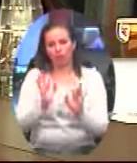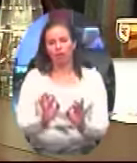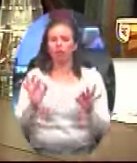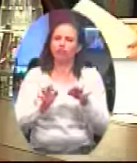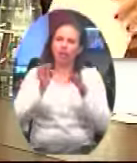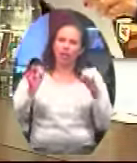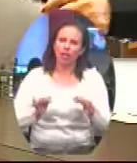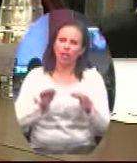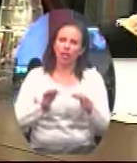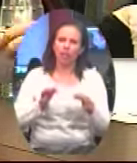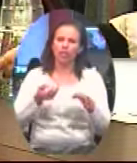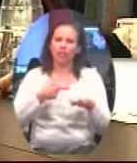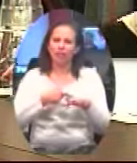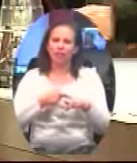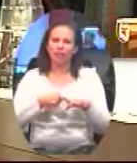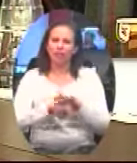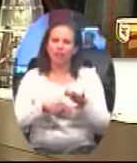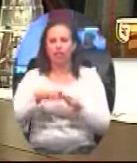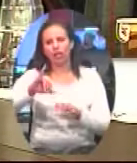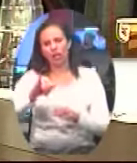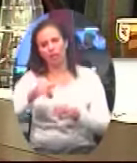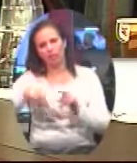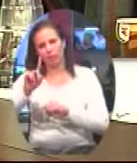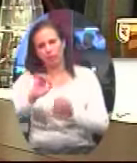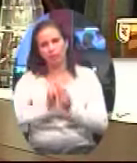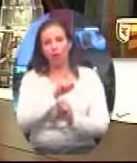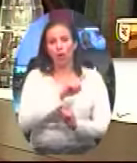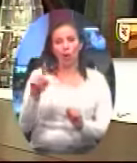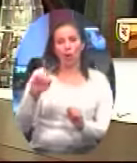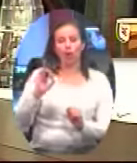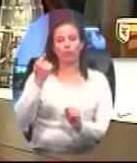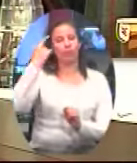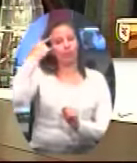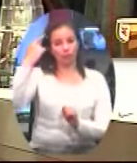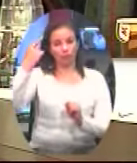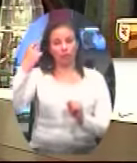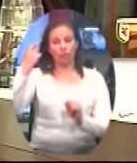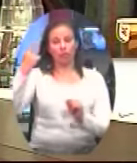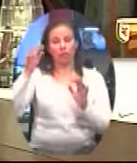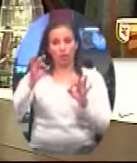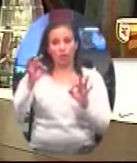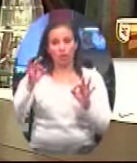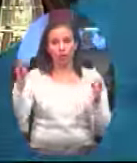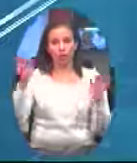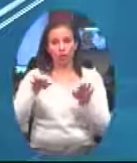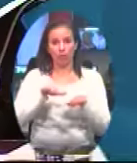חברי קואליציה, כן לא מצביעים, לא מצביעים. אם זה היה אמיתי והם היו יודעים שהממשלה נופלת, הם לא היו משחקים אם לא לבוא וכן